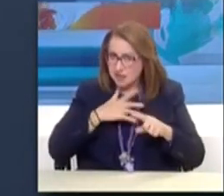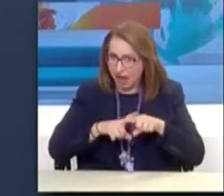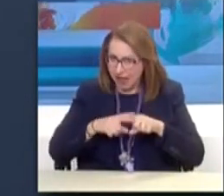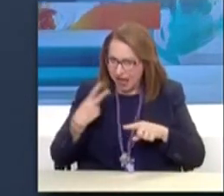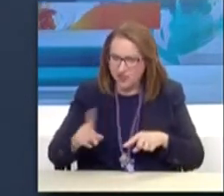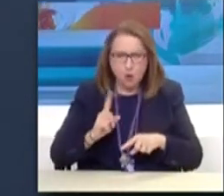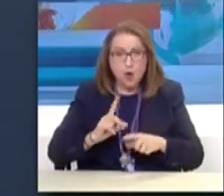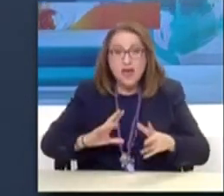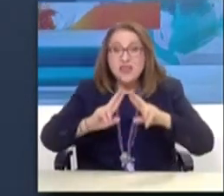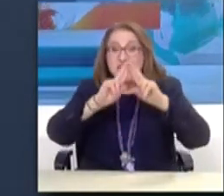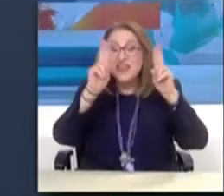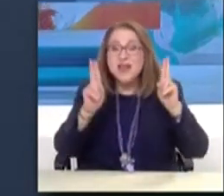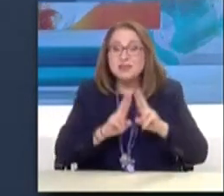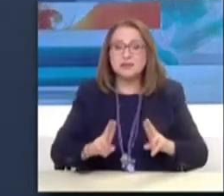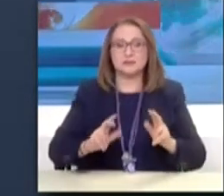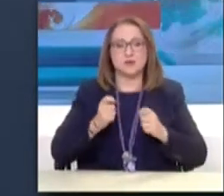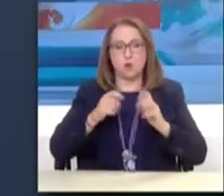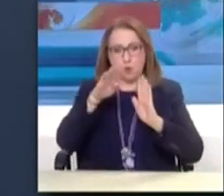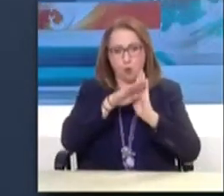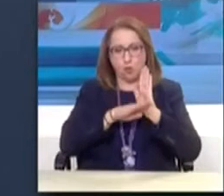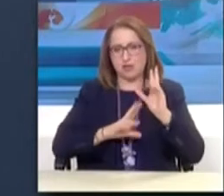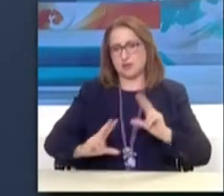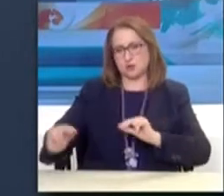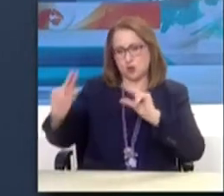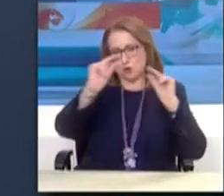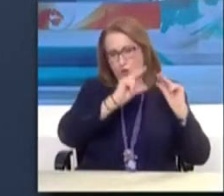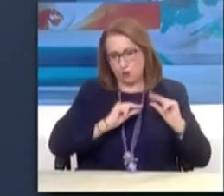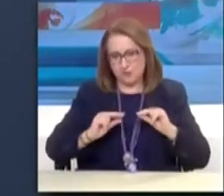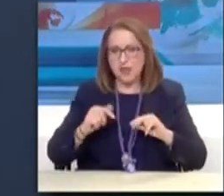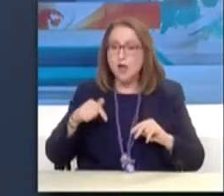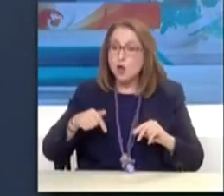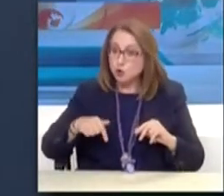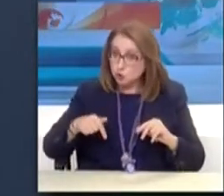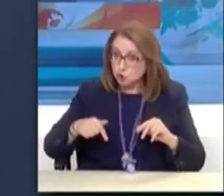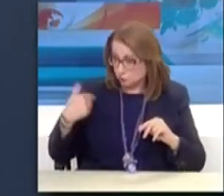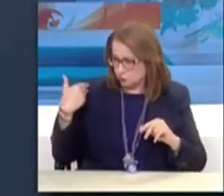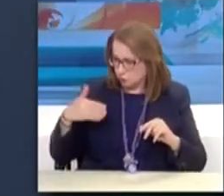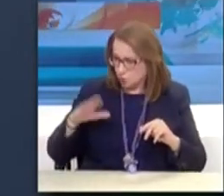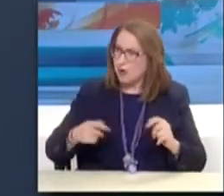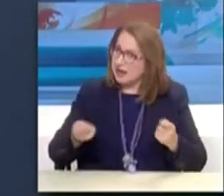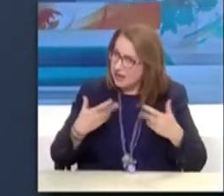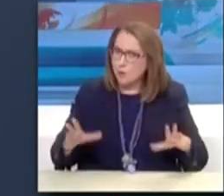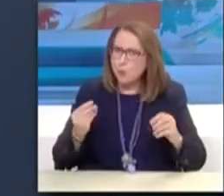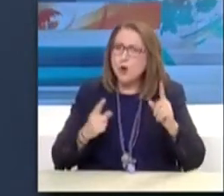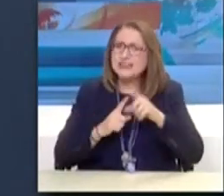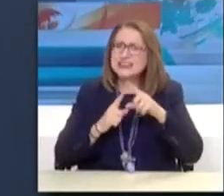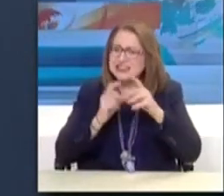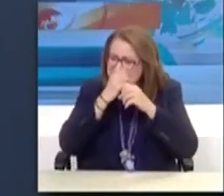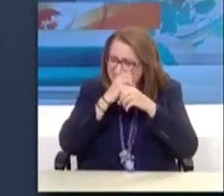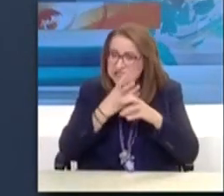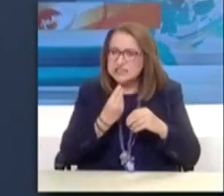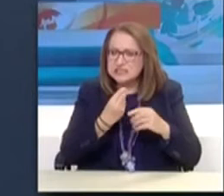μας. Τις τελευταίες μέρες πραγματοποιείται μεγάλος αριθμός τεστ σε ημερήσια βάση. Φυσικά